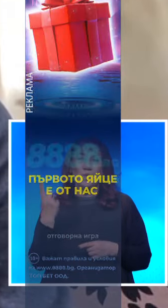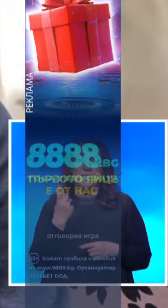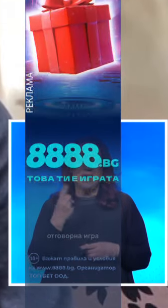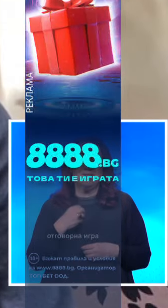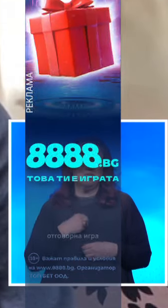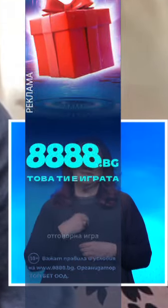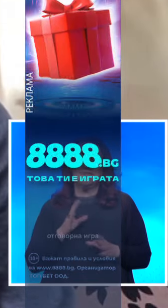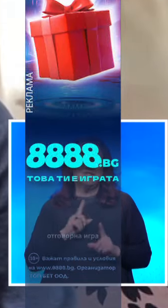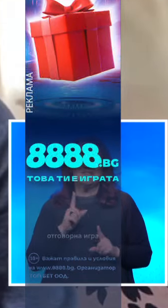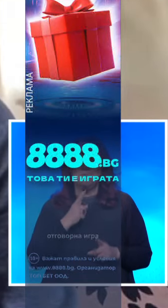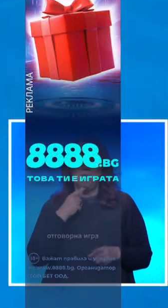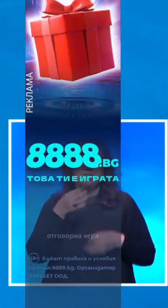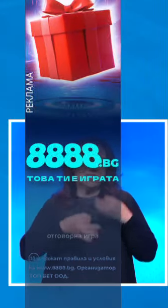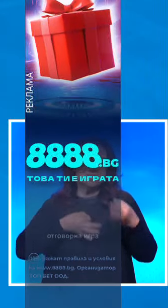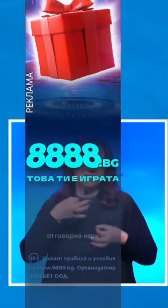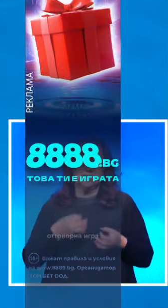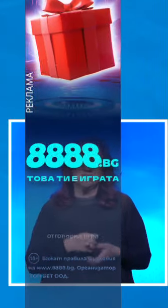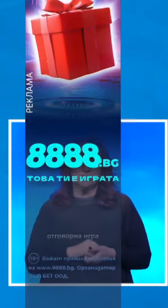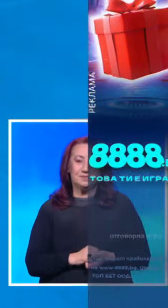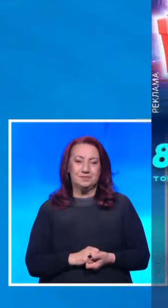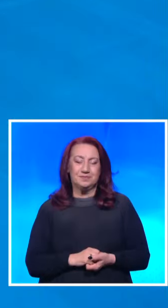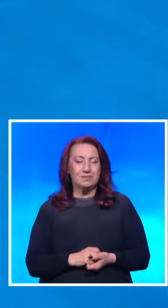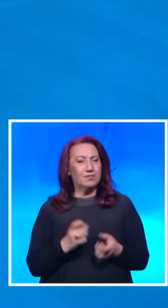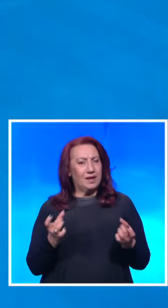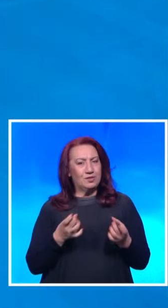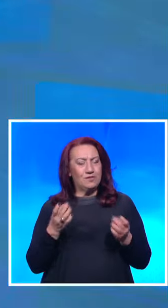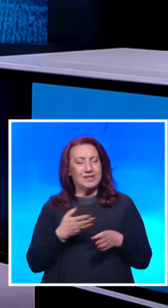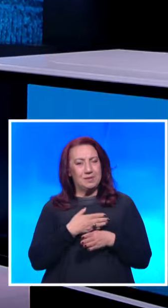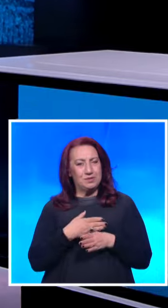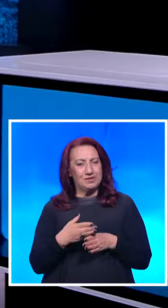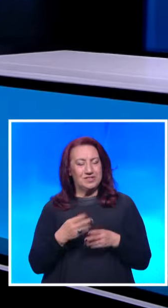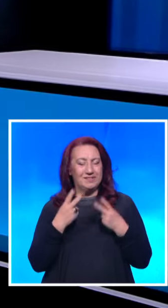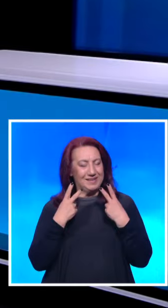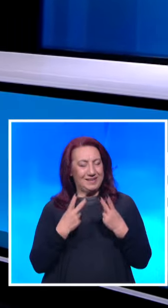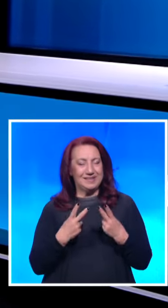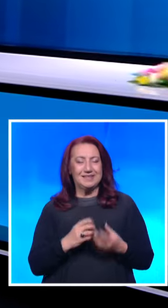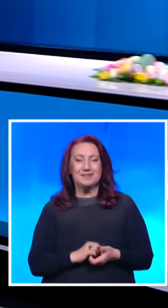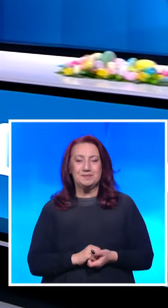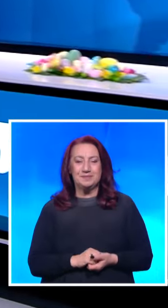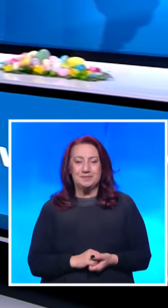Неописуемо. Сега BTV новините продължават. Приятна вечер!